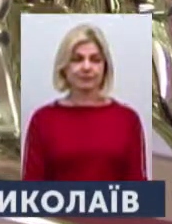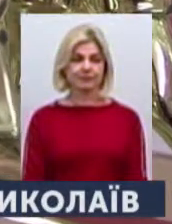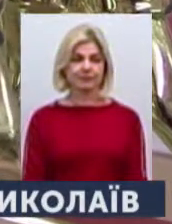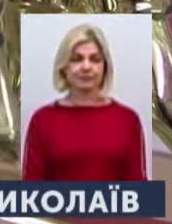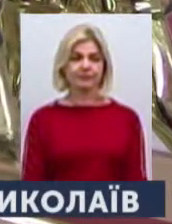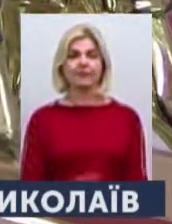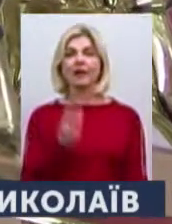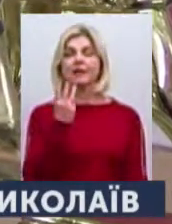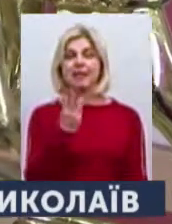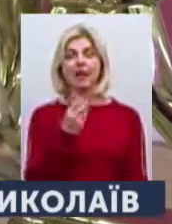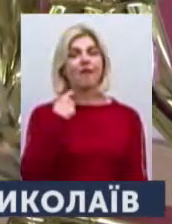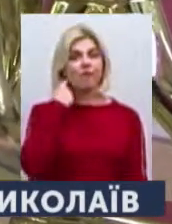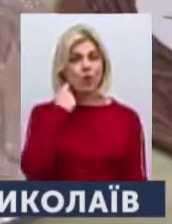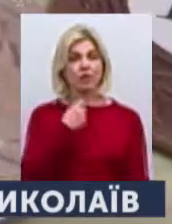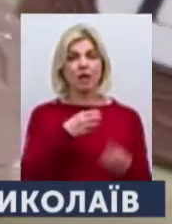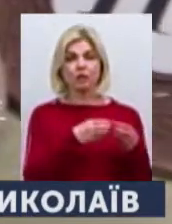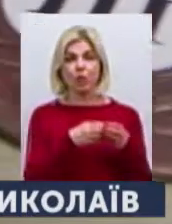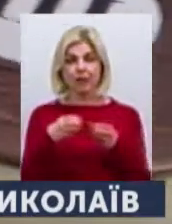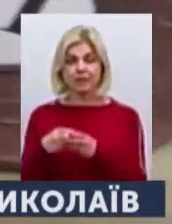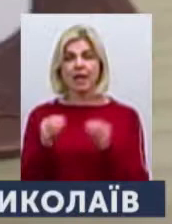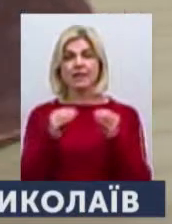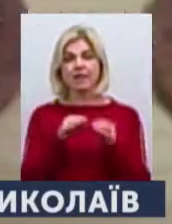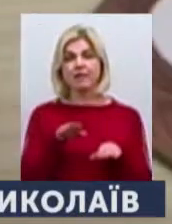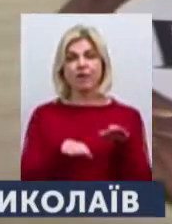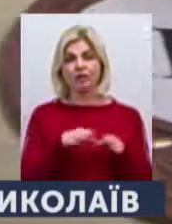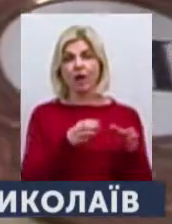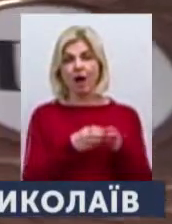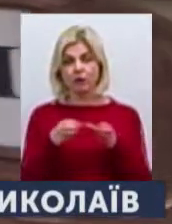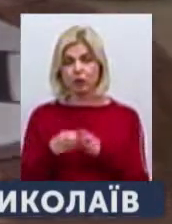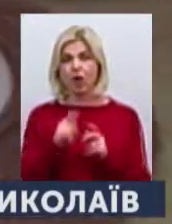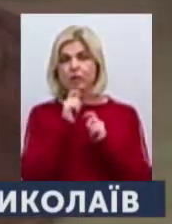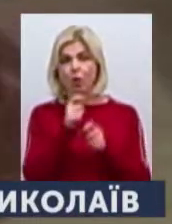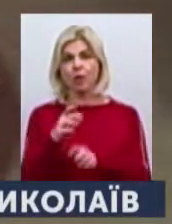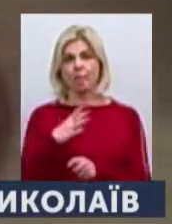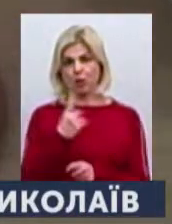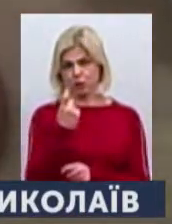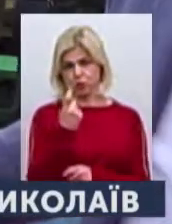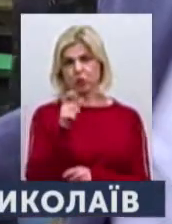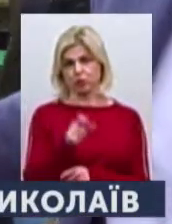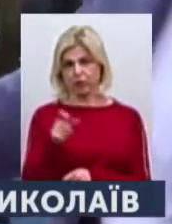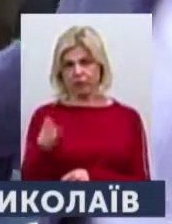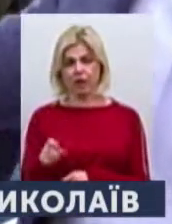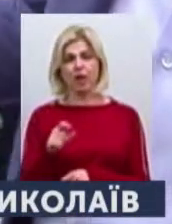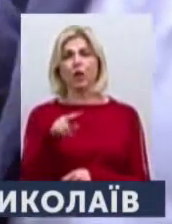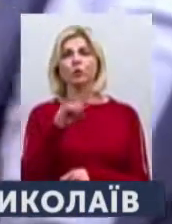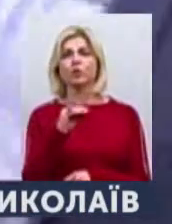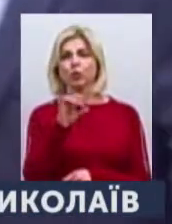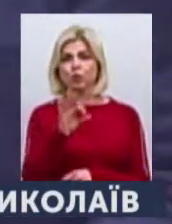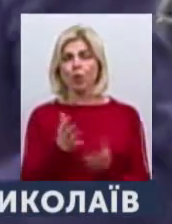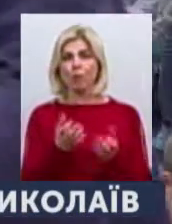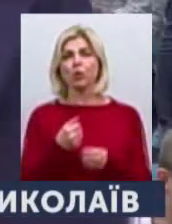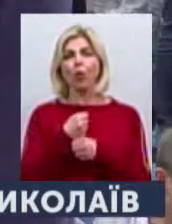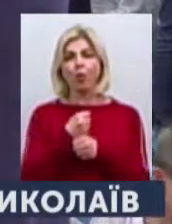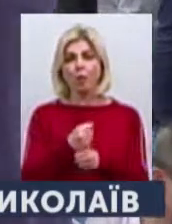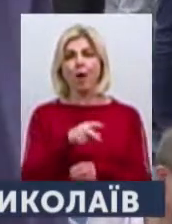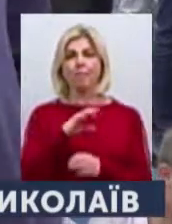У трьох вікових номінаціях 10 вагових категорій. Нагороджених було майже 100 учасників. Дзюдоїсти отримали кубки, медалі,